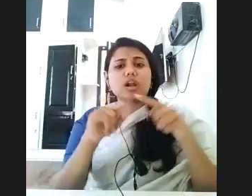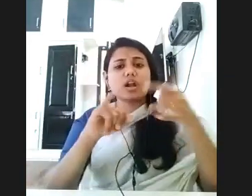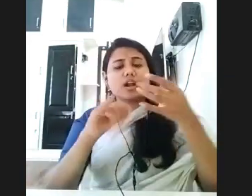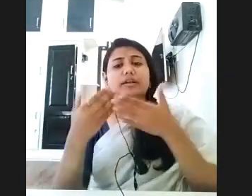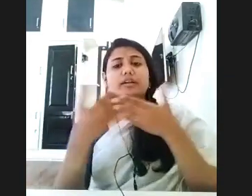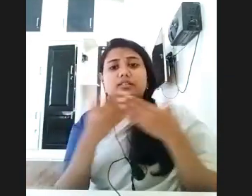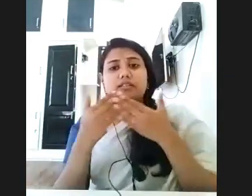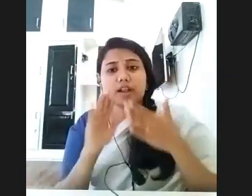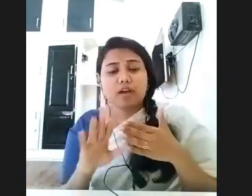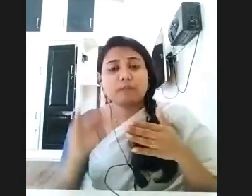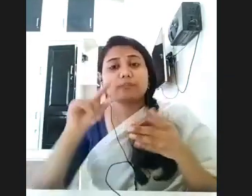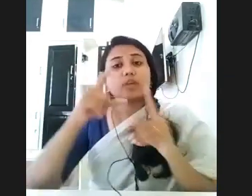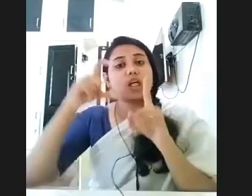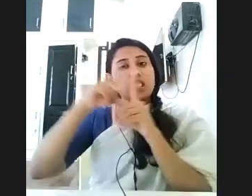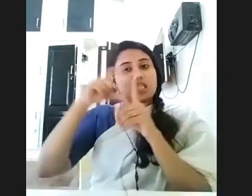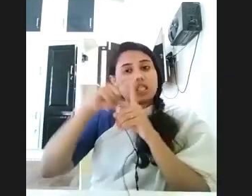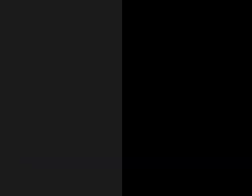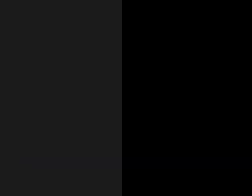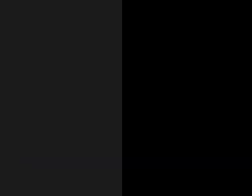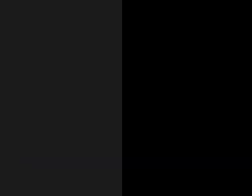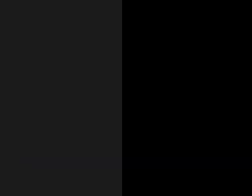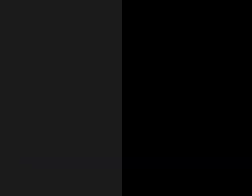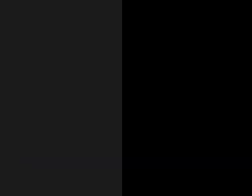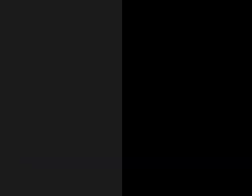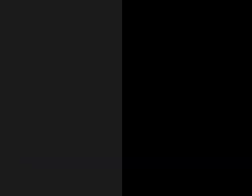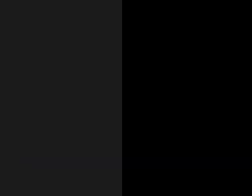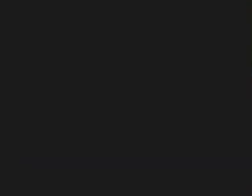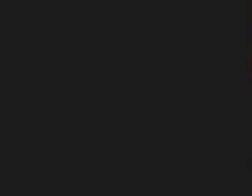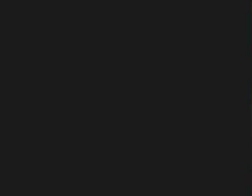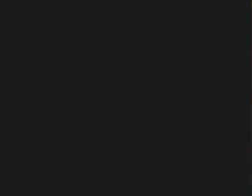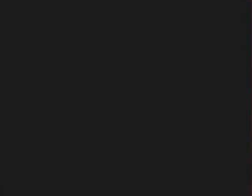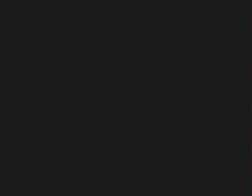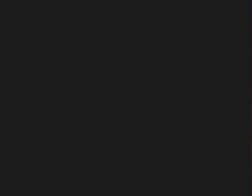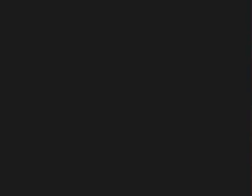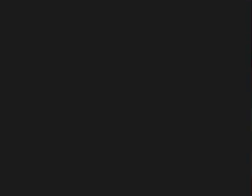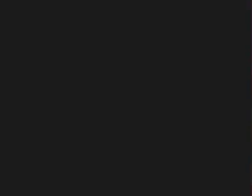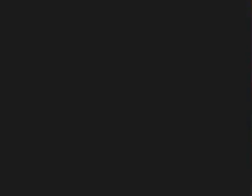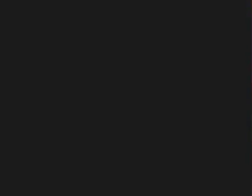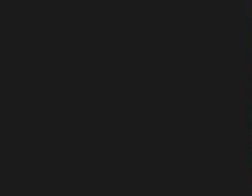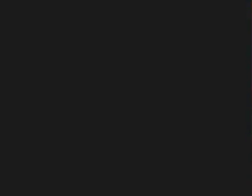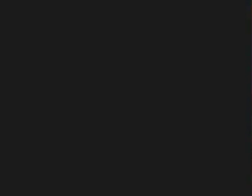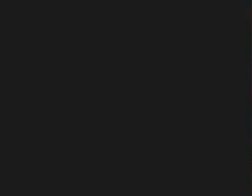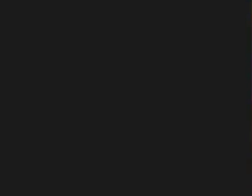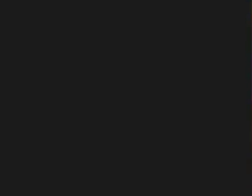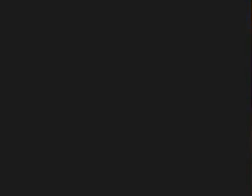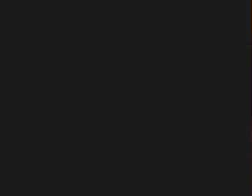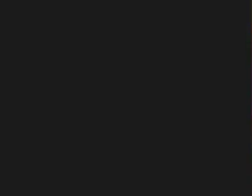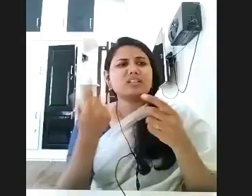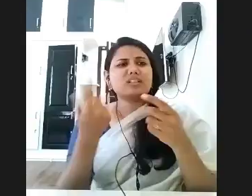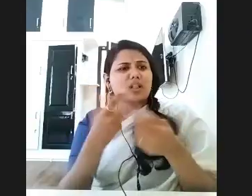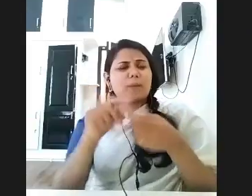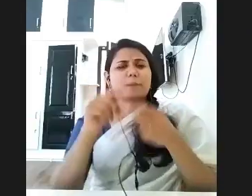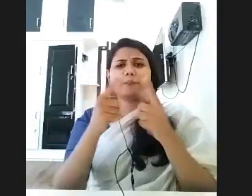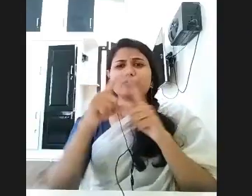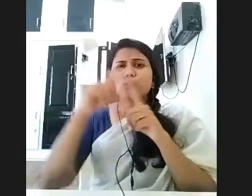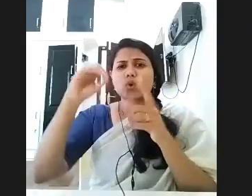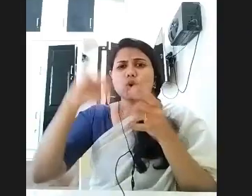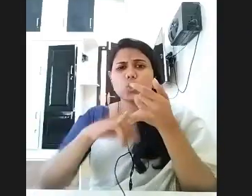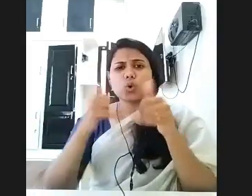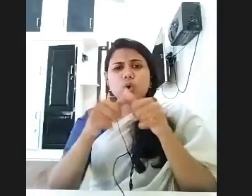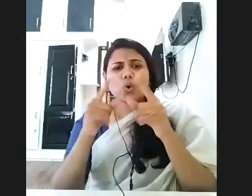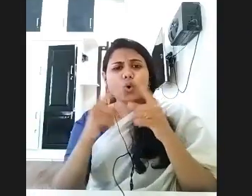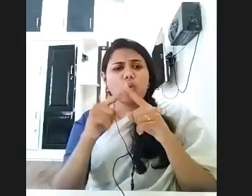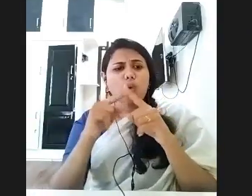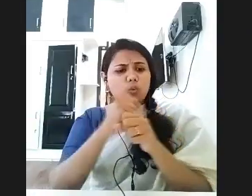അവിടേക്ക് ഡൽഹിയിലേക്ക് അയച്ചിട്ട് അതില് CMTI HSMN അങ്ങനെ എന്തിന്റെയോ ഡോസേജ് അനാലിസിസ് എന്ന് പറഞ്ഞിട്ടാണ്